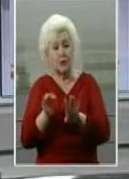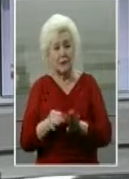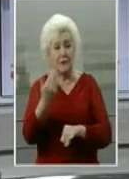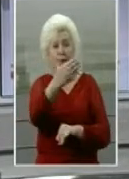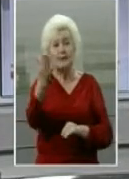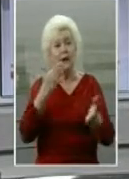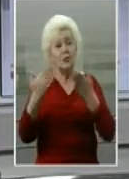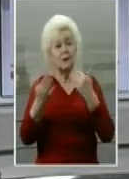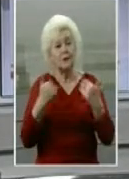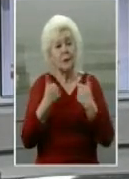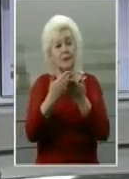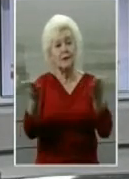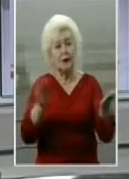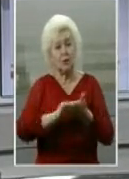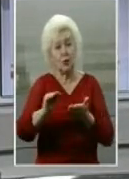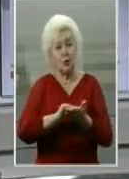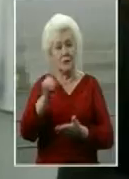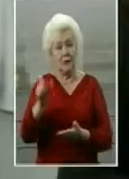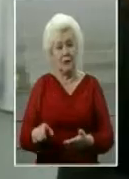нею поспілкувалися наші кореспонденти.